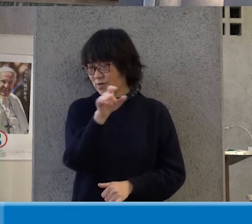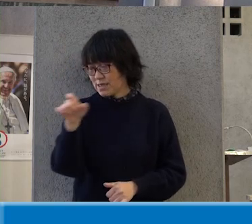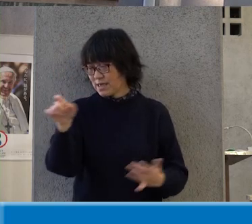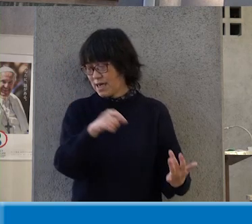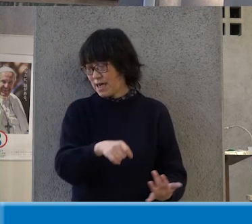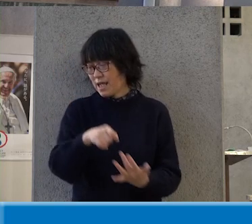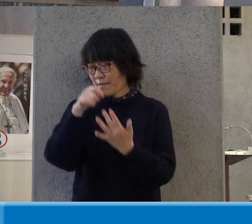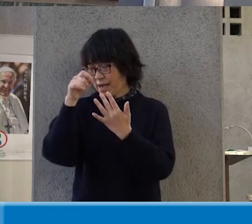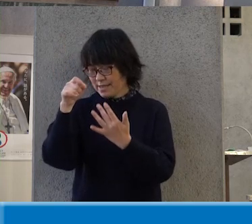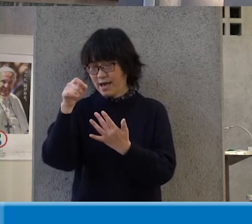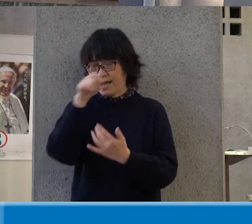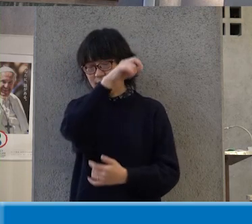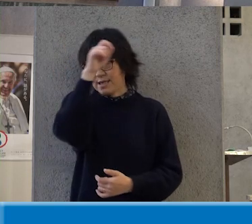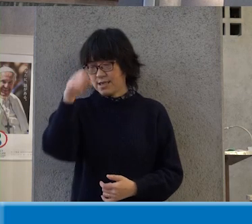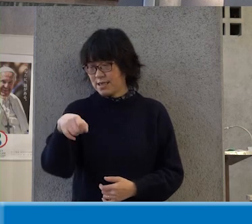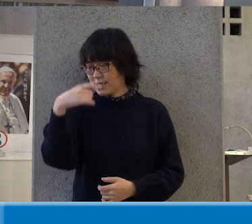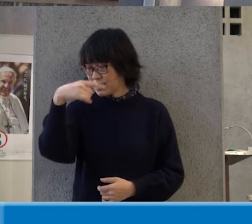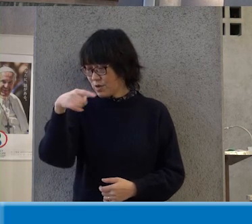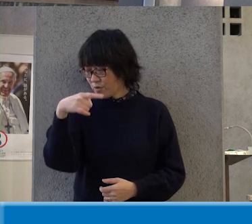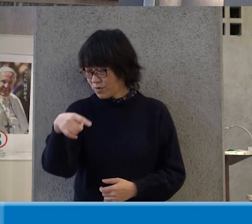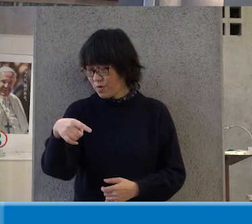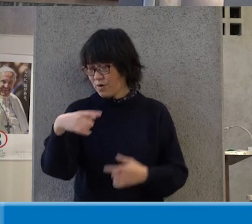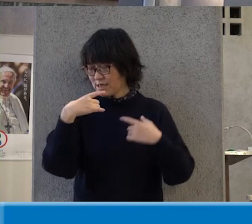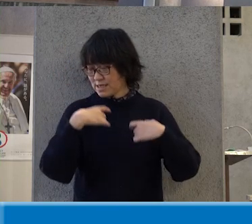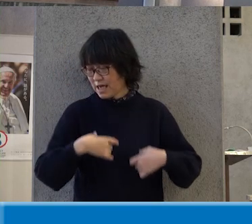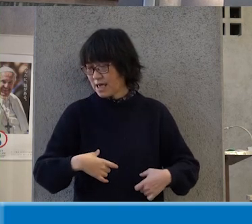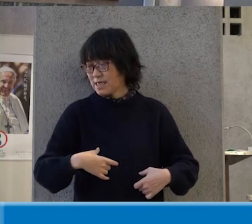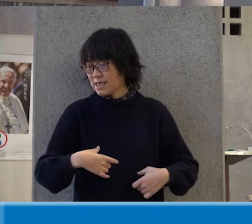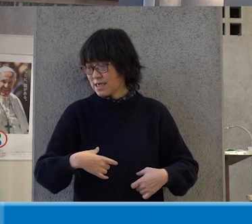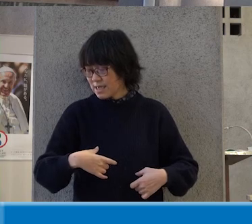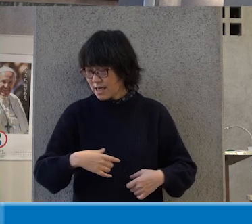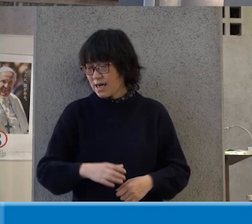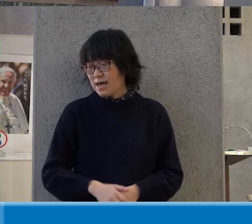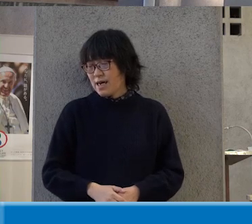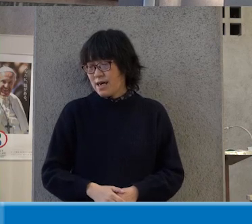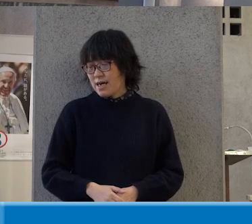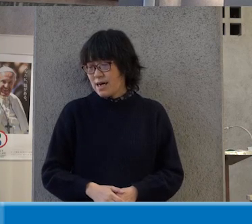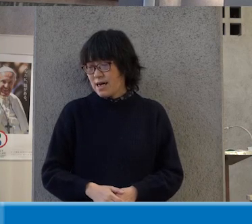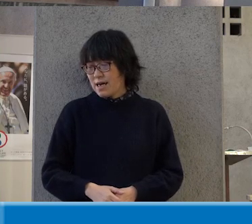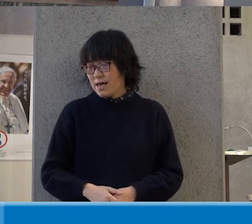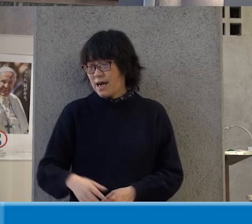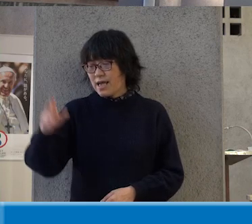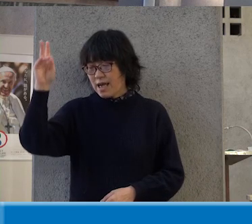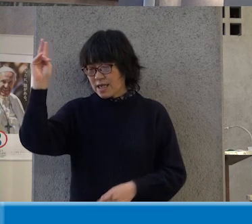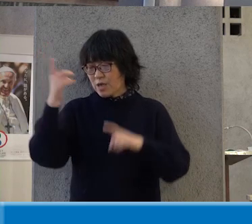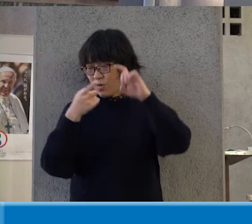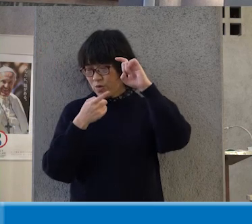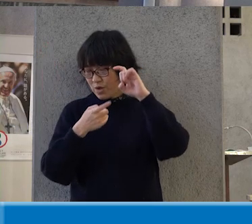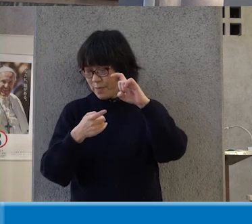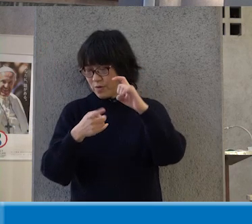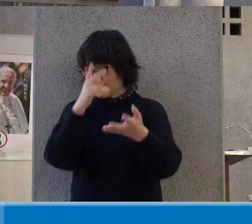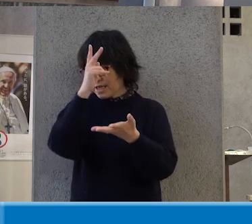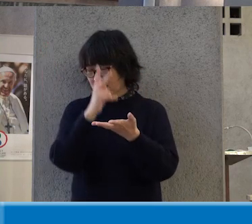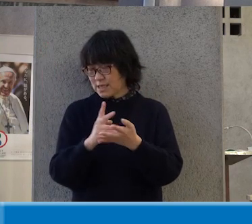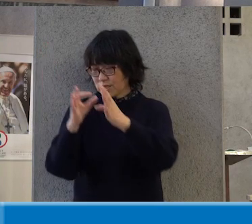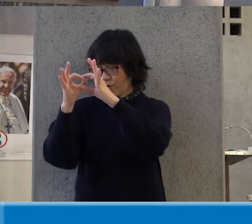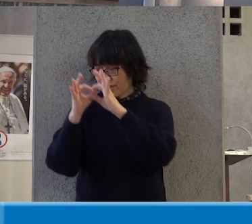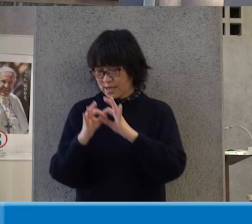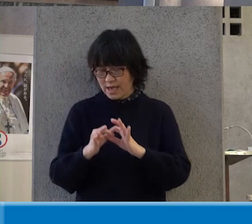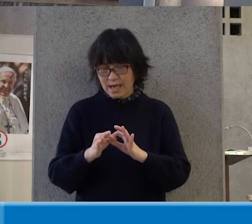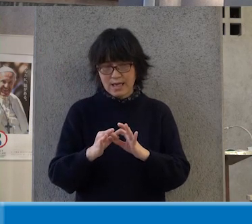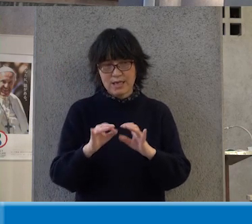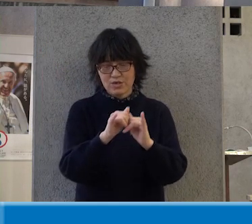に選ばれた司教司祭があなたの言葉と奇跡によ